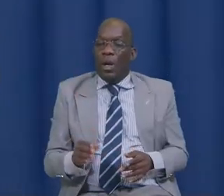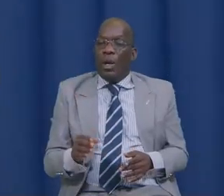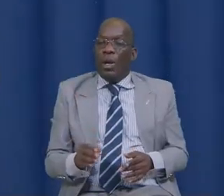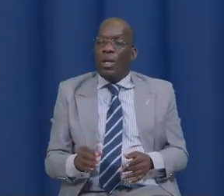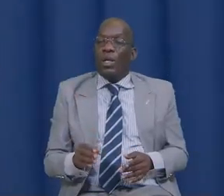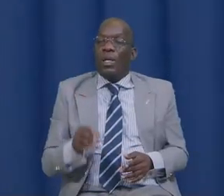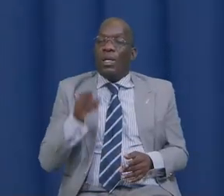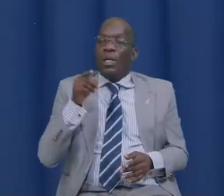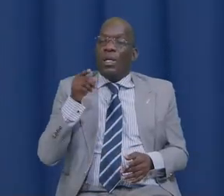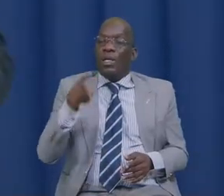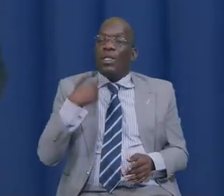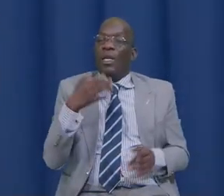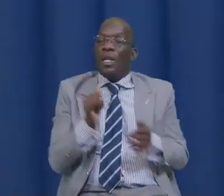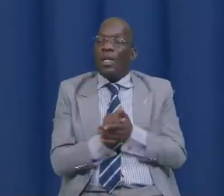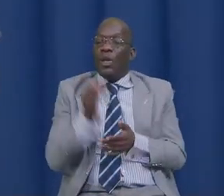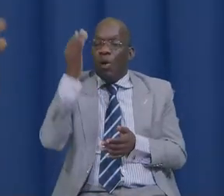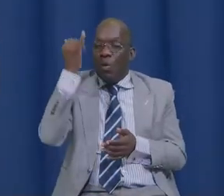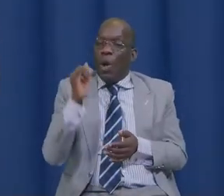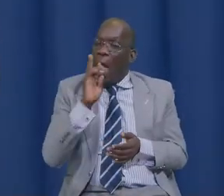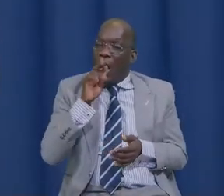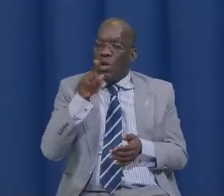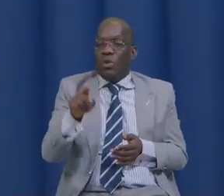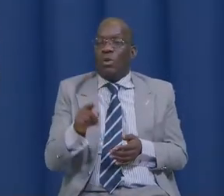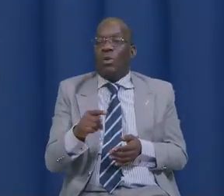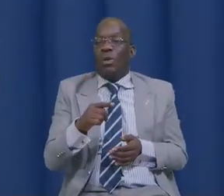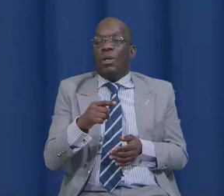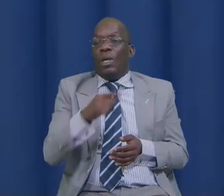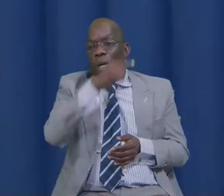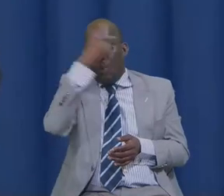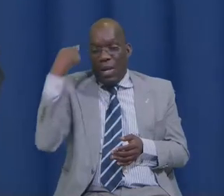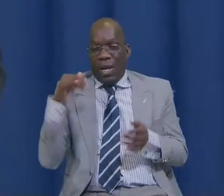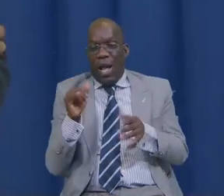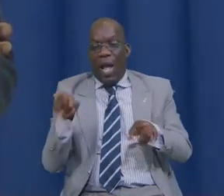pourquoi es-tu noir comme ça?